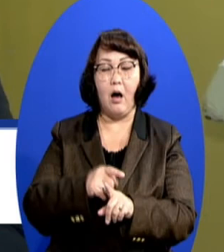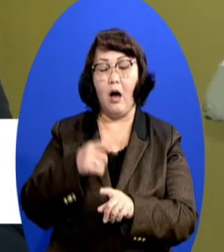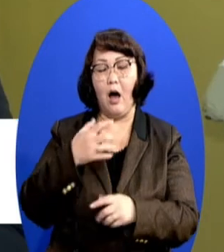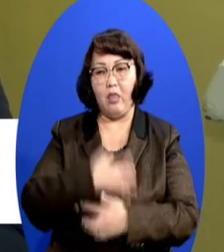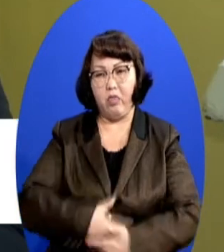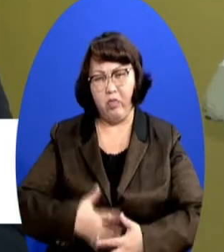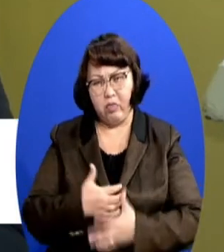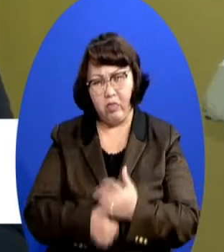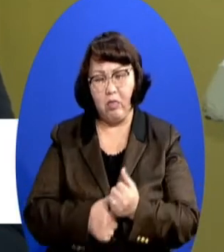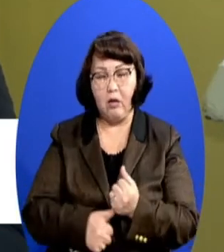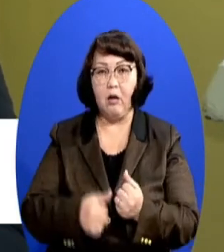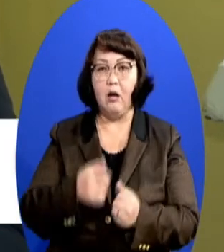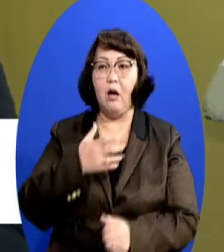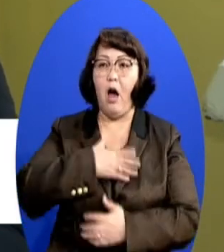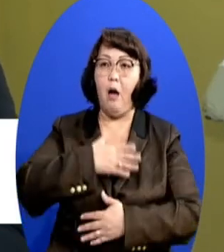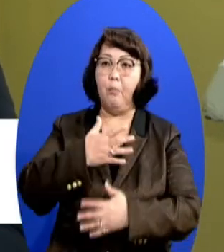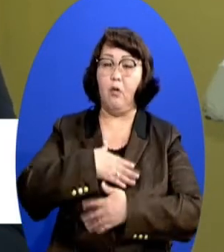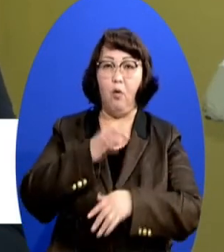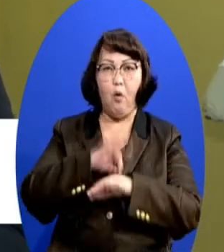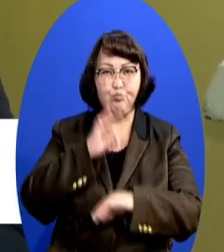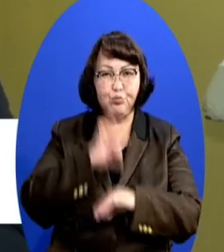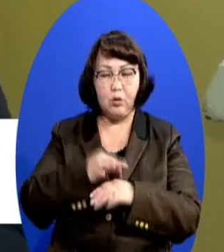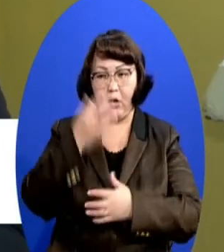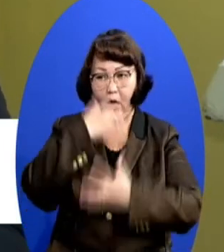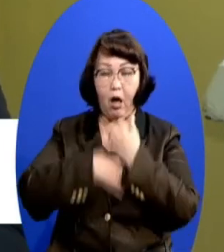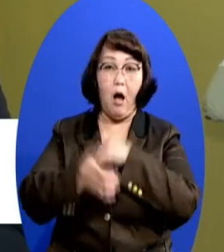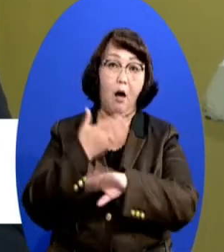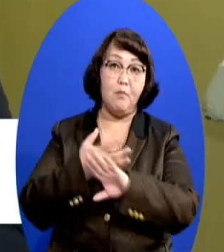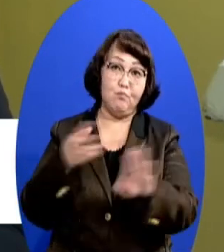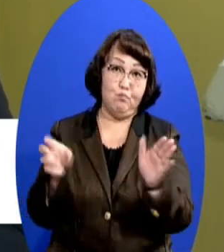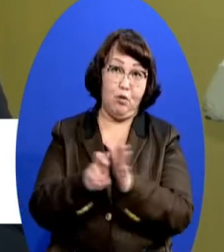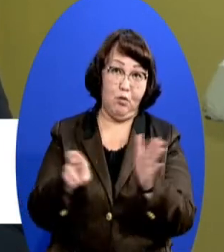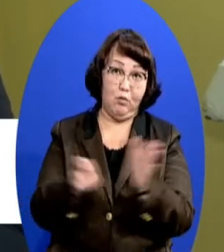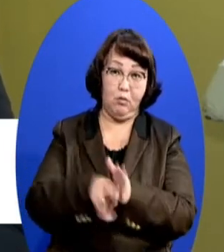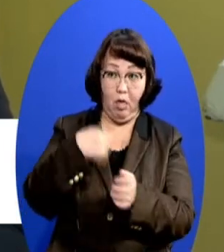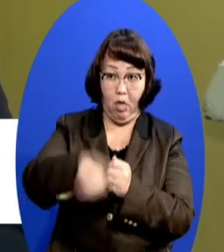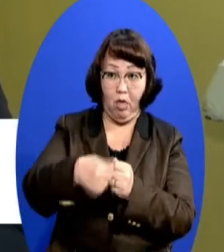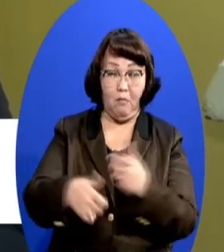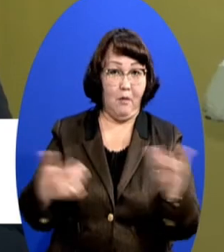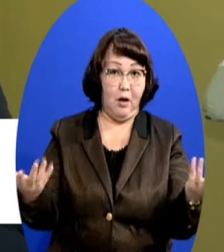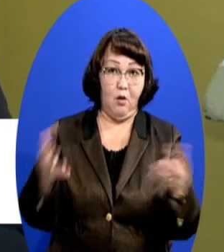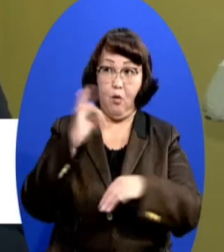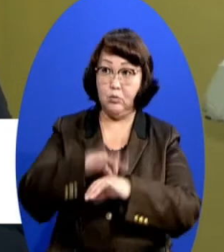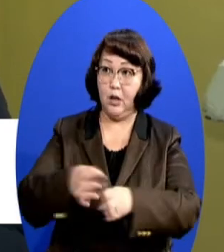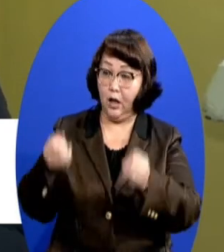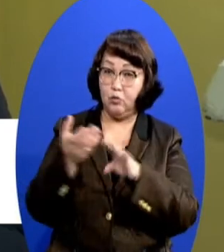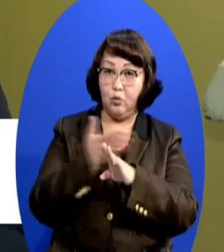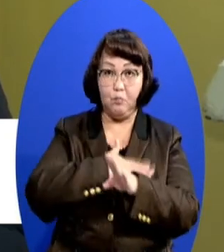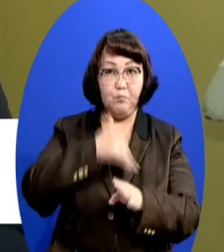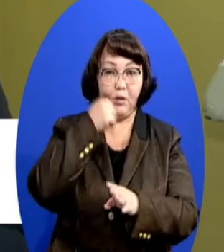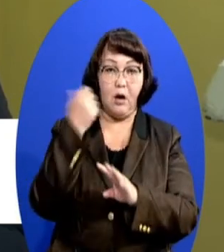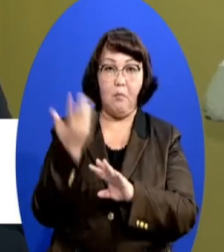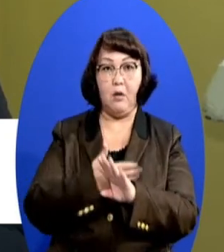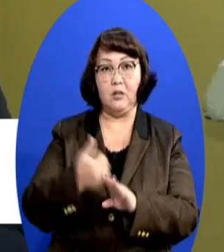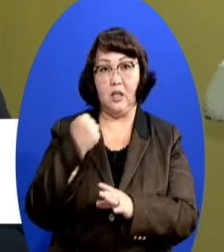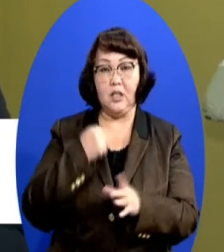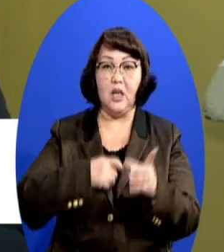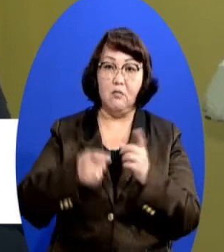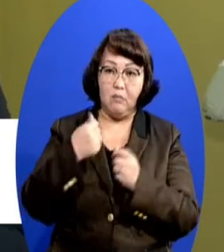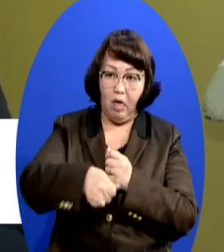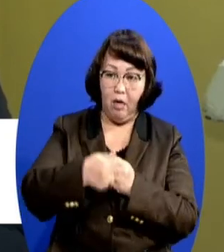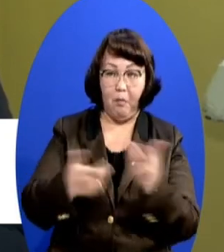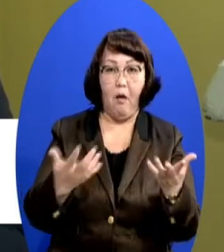гэж үздэг. Тэгэхээр зэрэг иргэд маань ийм одоо мөнгө шаардахгүй тийм ээ өвтгөөс өмнө өрцөн сэргийлэн гэдэг маань бол одоо эдийн засгийн хувьд